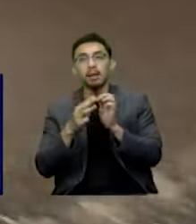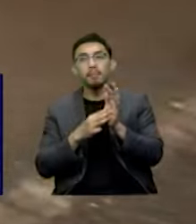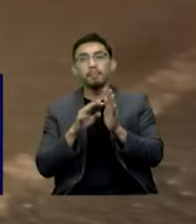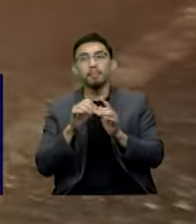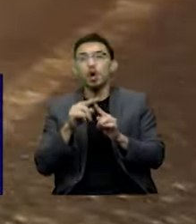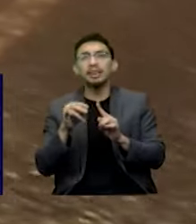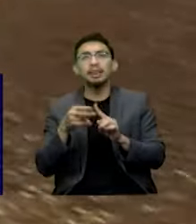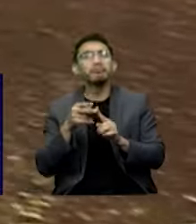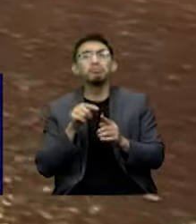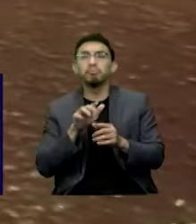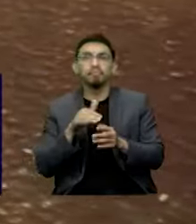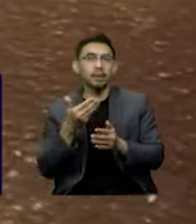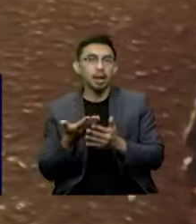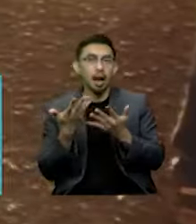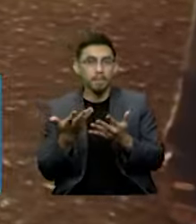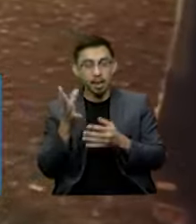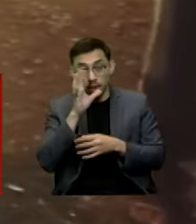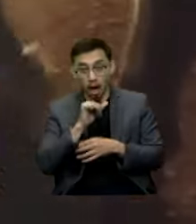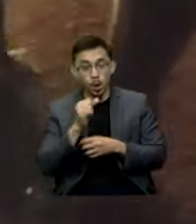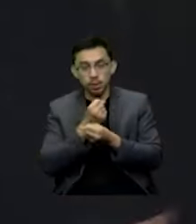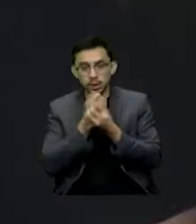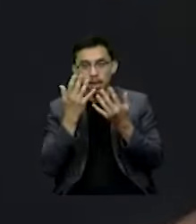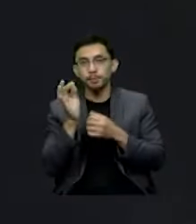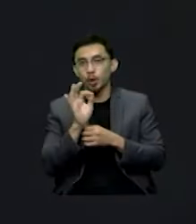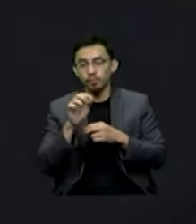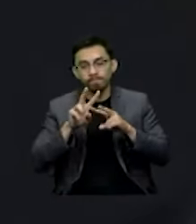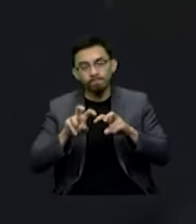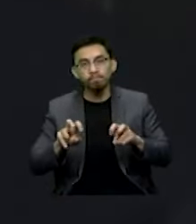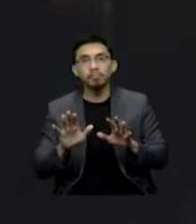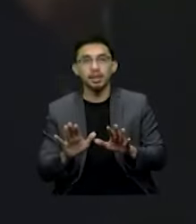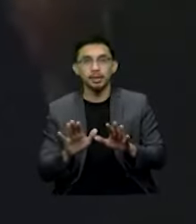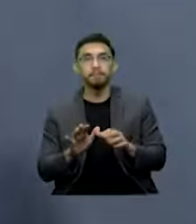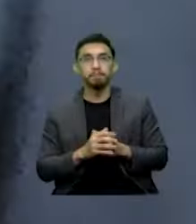diketahui. Dari Kulon Progo, Yogyakarta, Budi Utomo melaporkan.